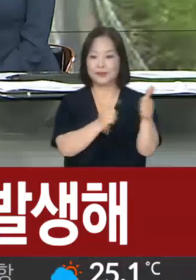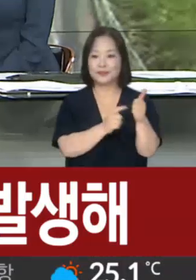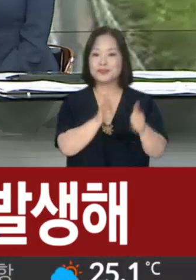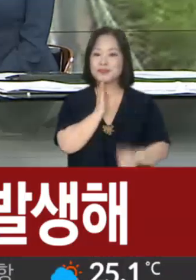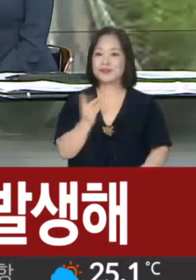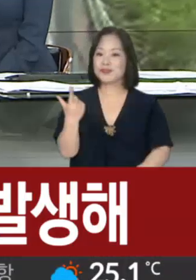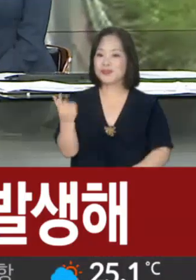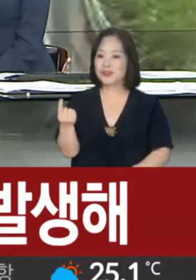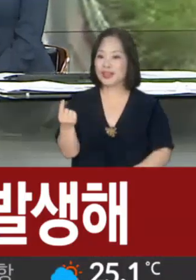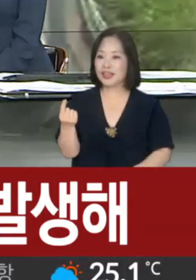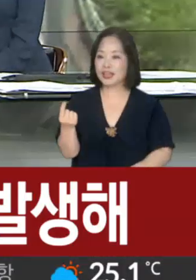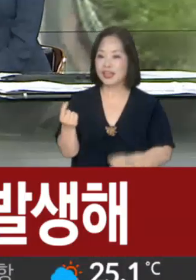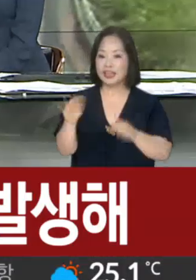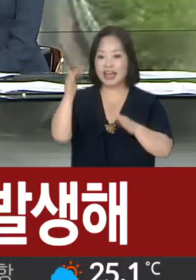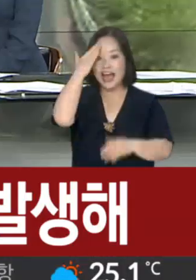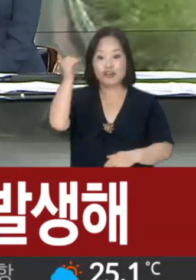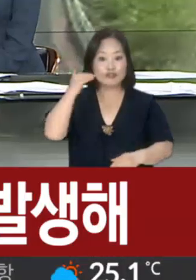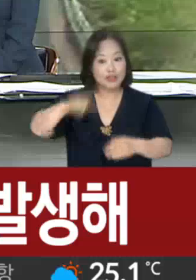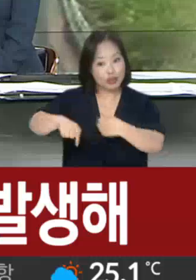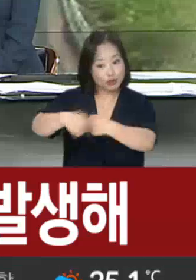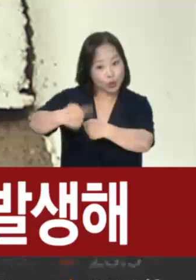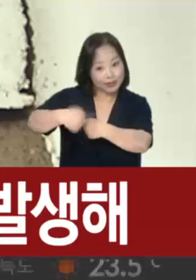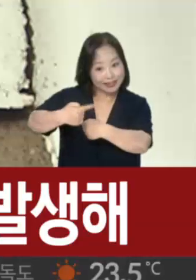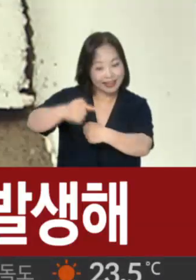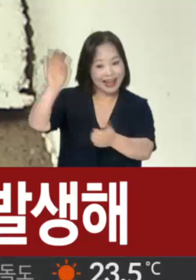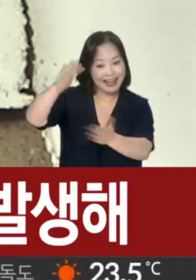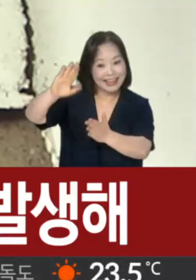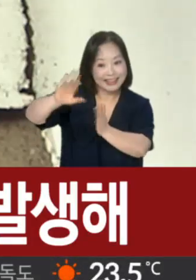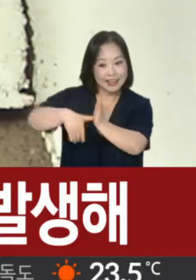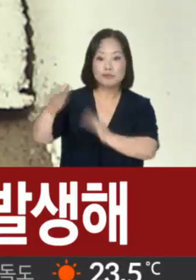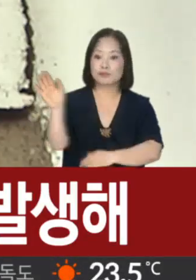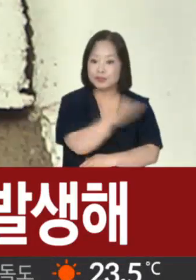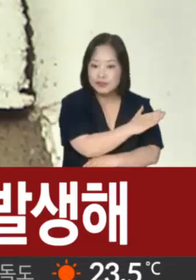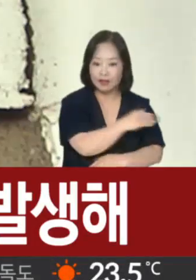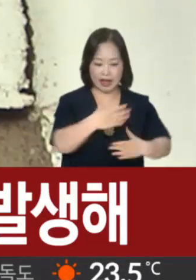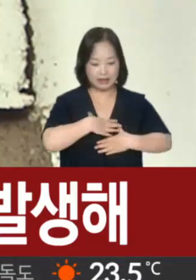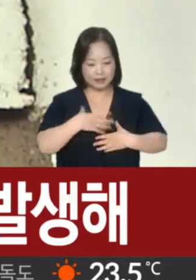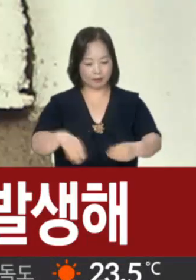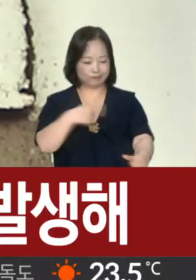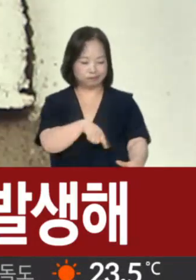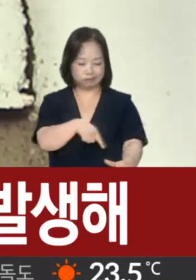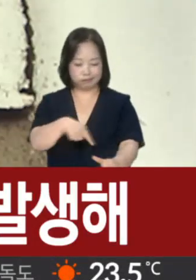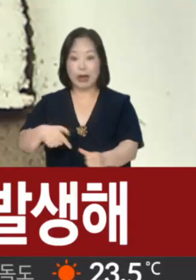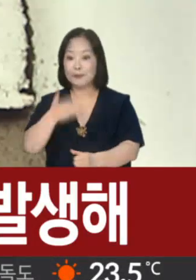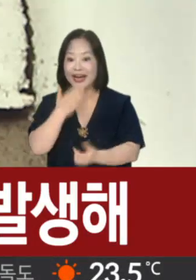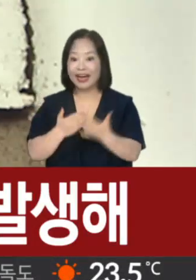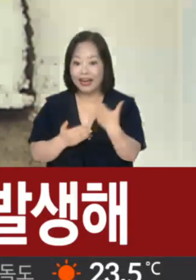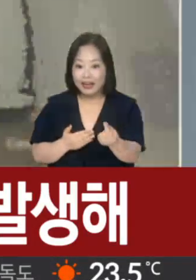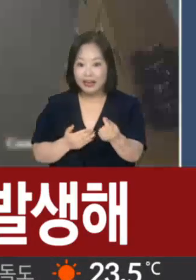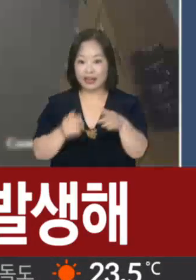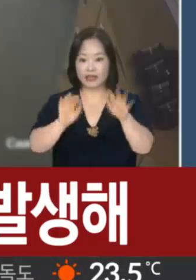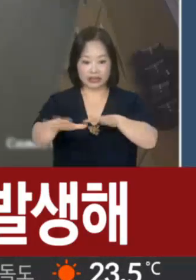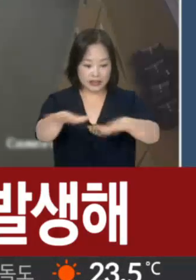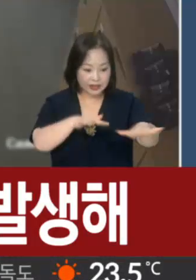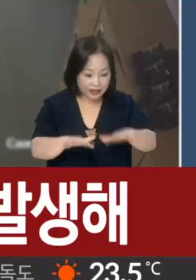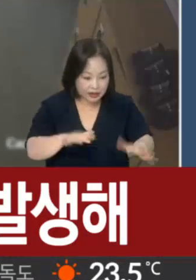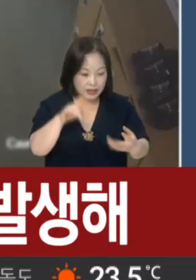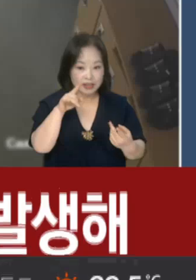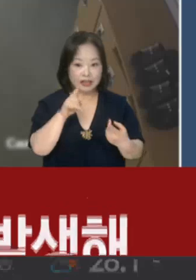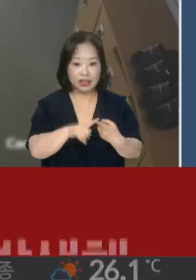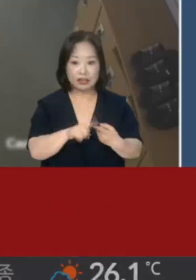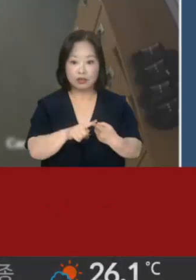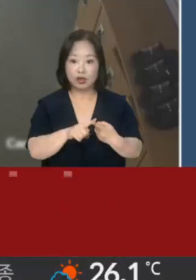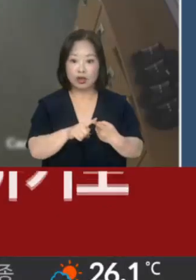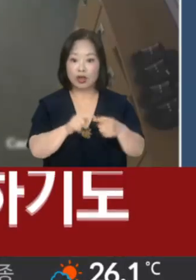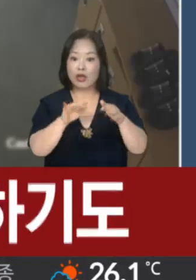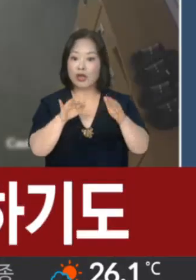그렇습니다. 지금 이제 우리나라 뭐 초등학교부터 해서 사실은 많은 그 안전 교육을 하고 있고요. 예. 특히 이제 뭐 지진에 대한 부분들도